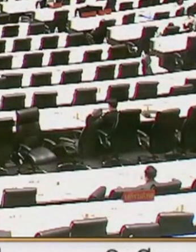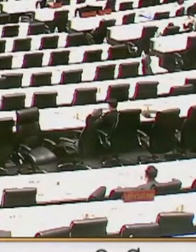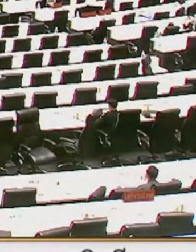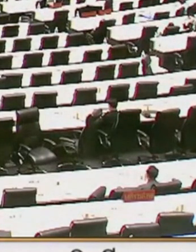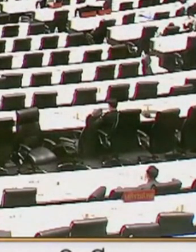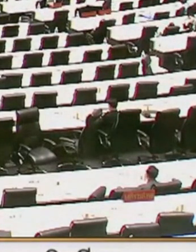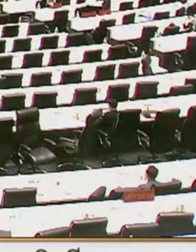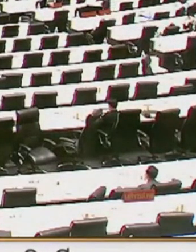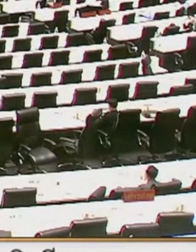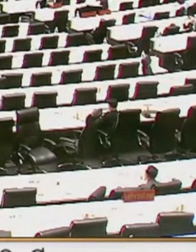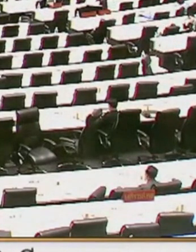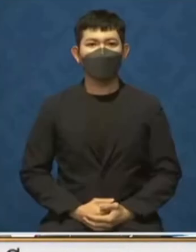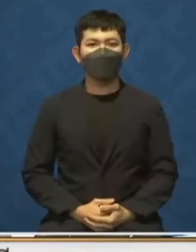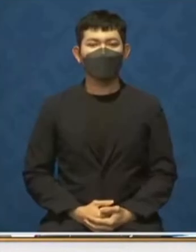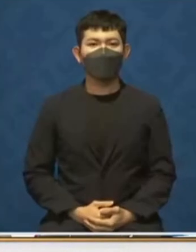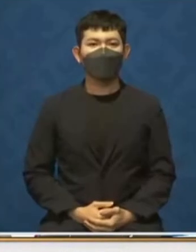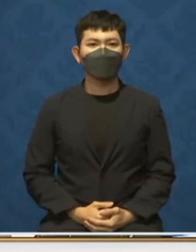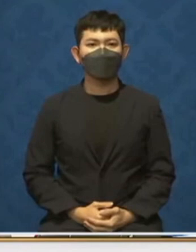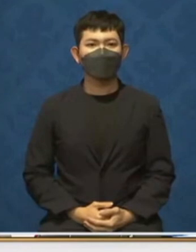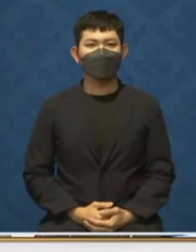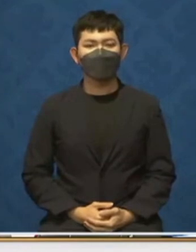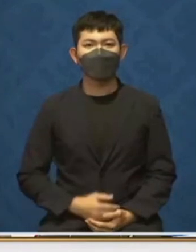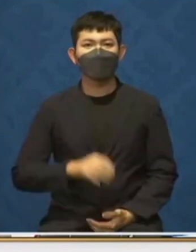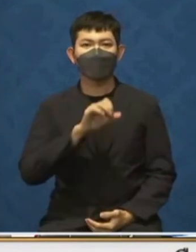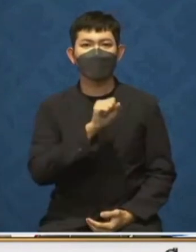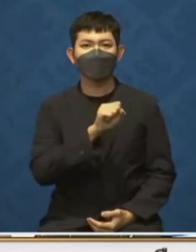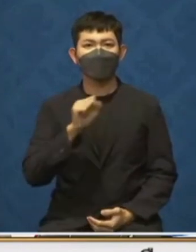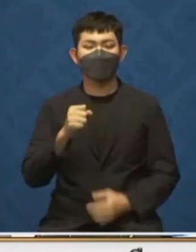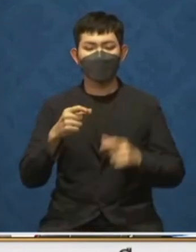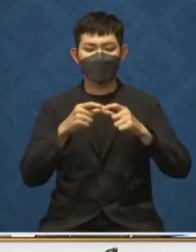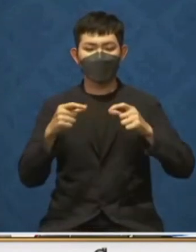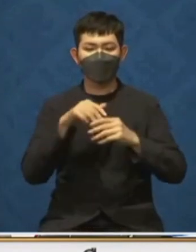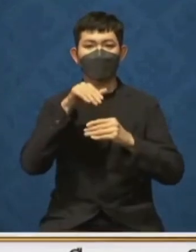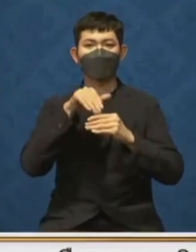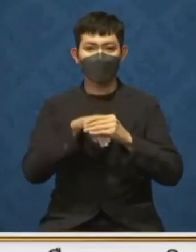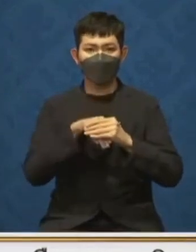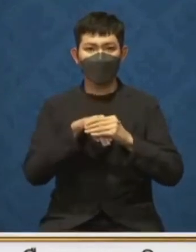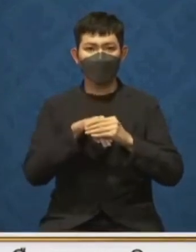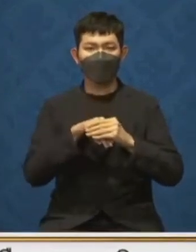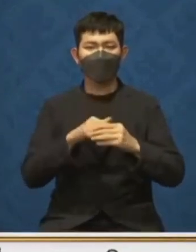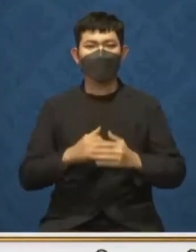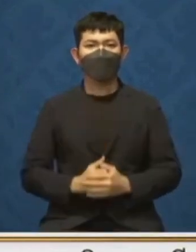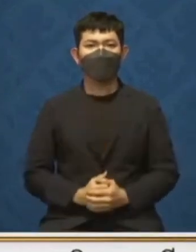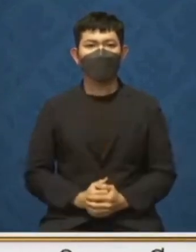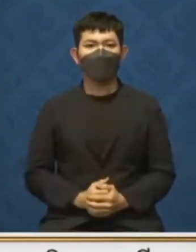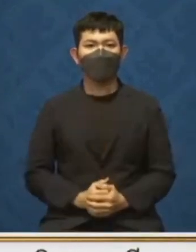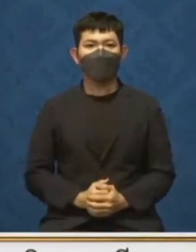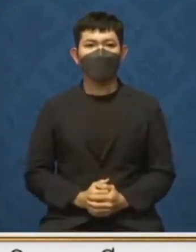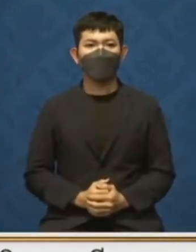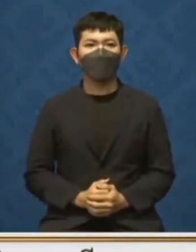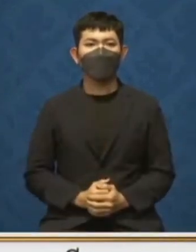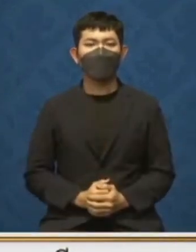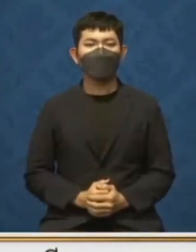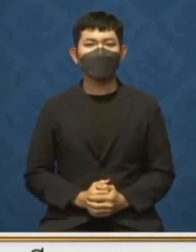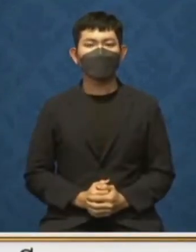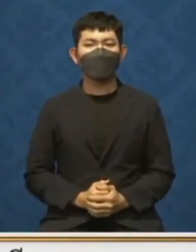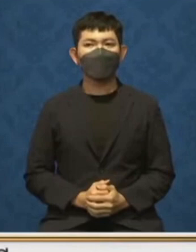ขอเชิญท่านสมาชิกใช้สิทธิ์แสดงตนนะครับโปรดเสียบบัตรและกดปุ่มแสดงตนครับ